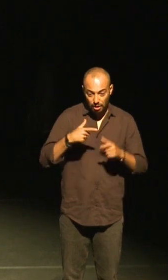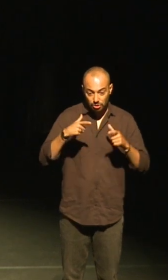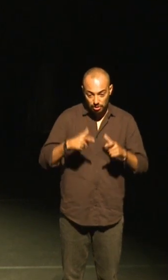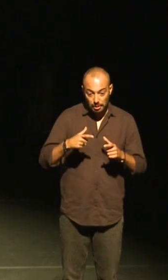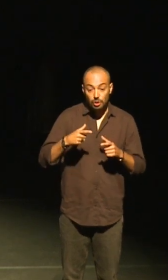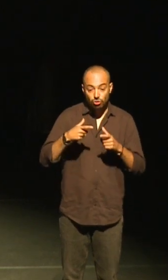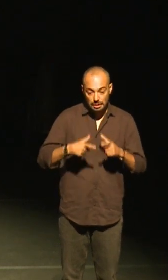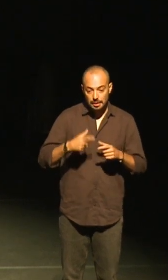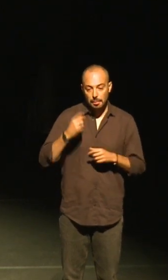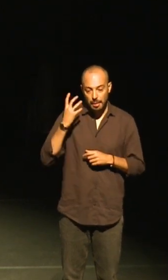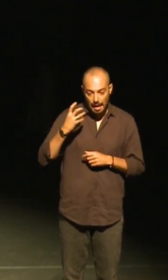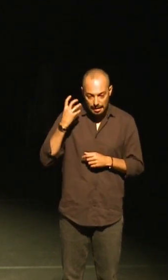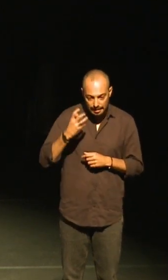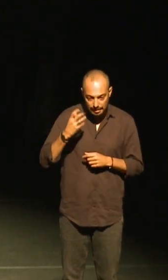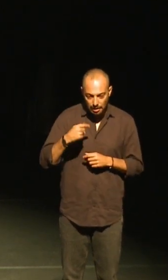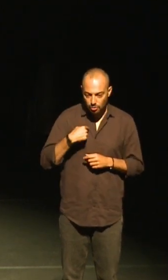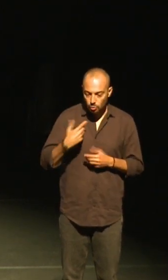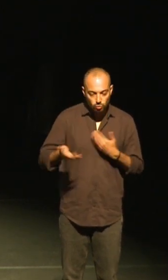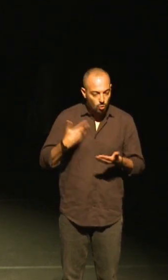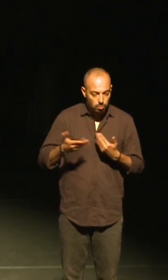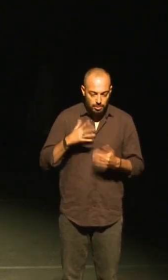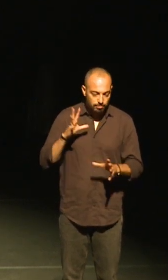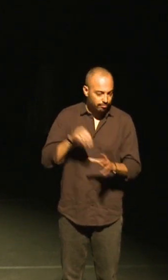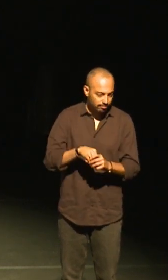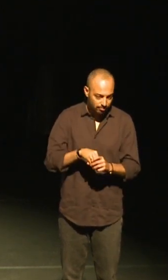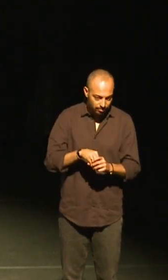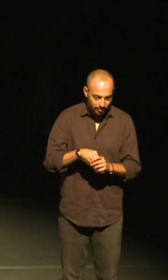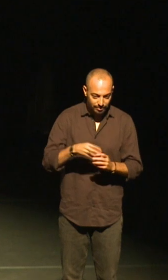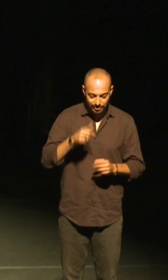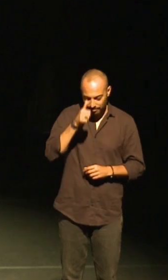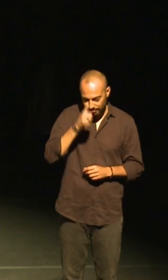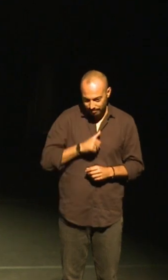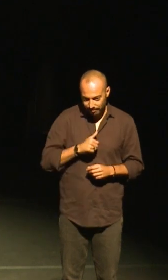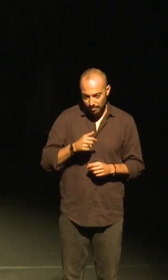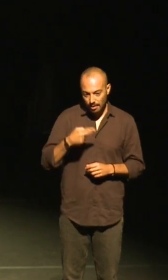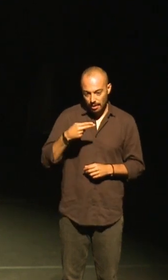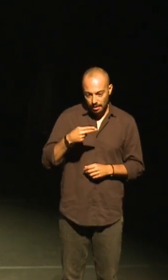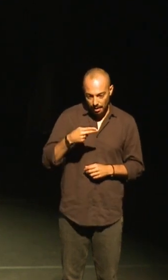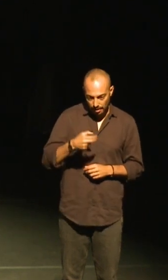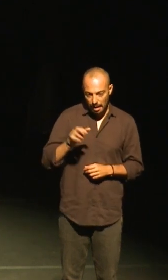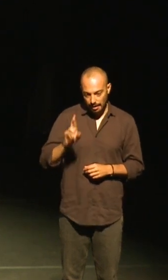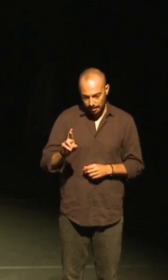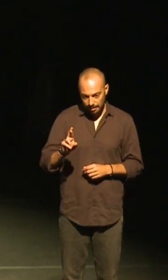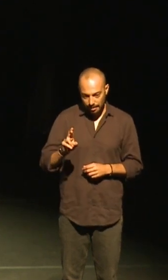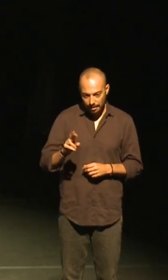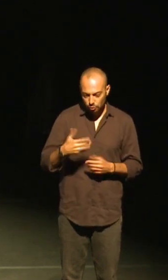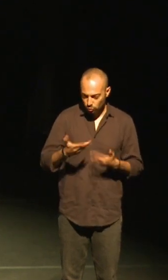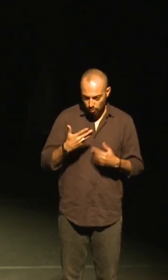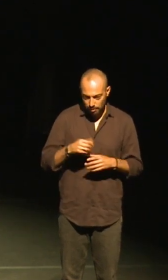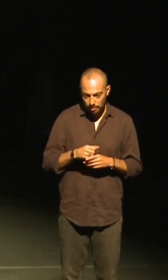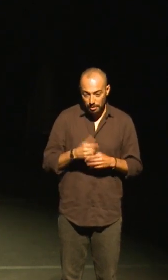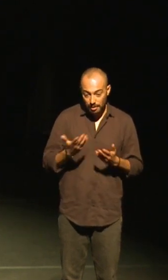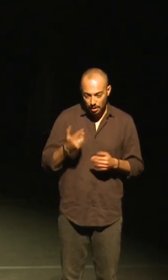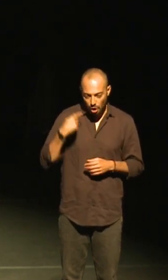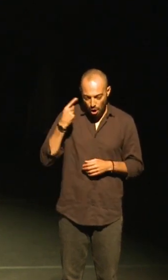diventare lei Charly e zone di City Pride anche lì è arrivato a Londra la capa il capo della diversità che era una signora inglese